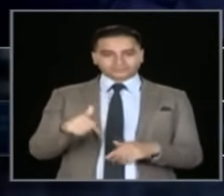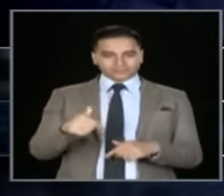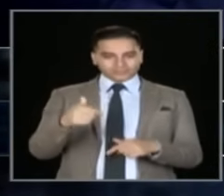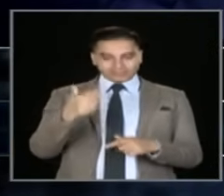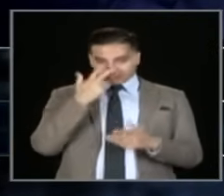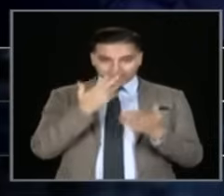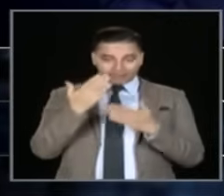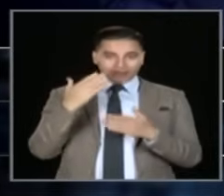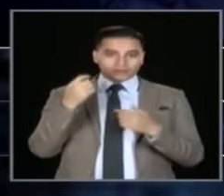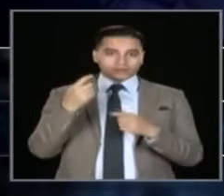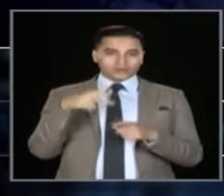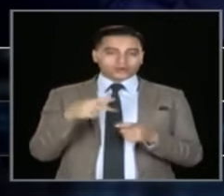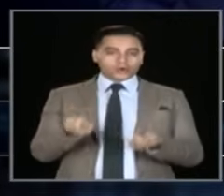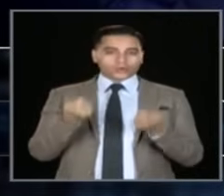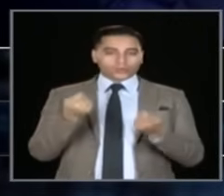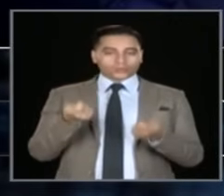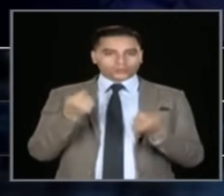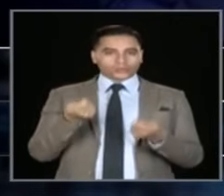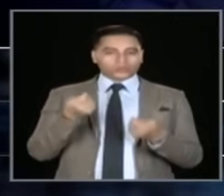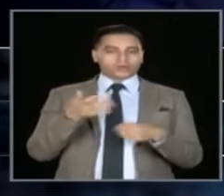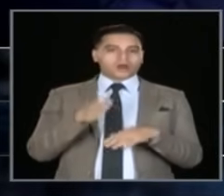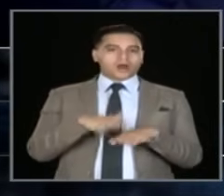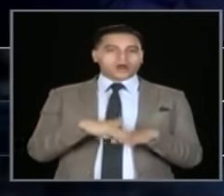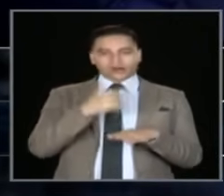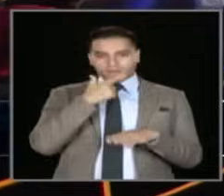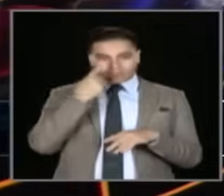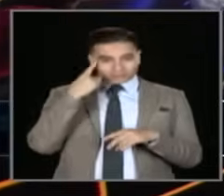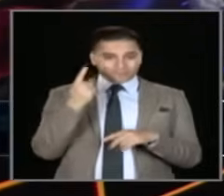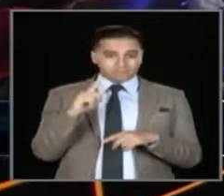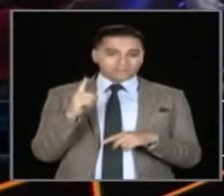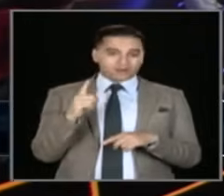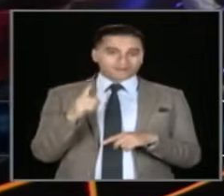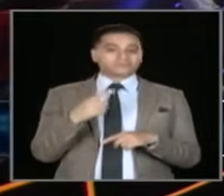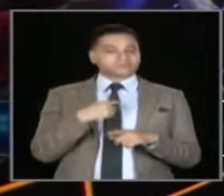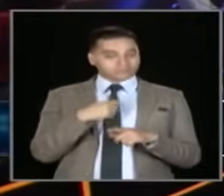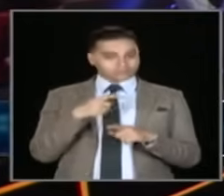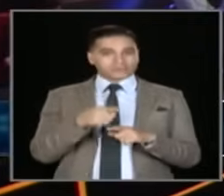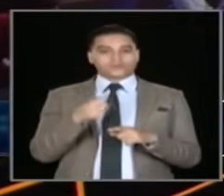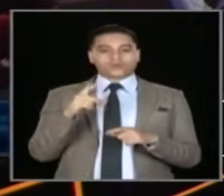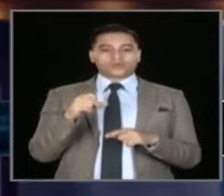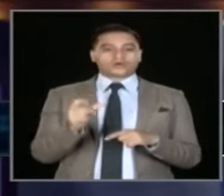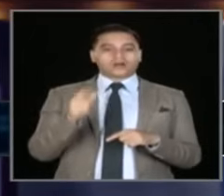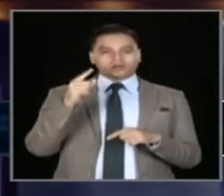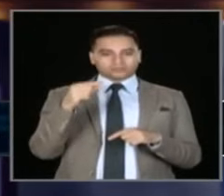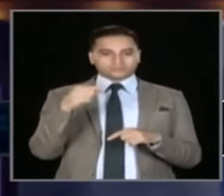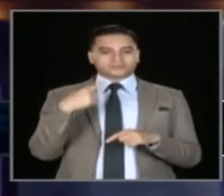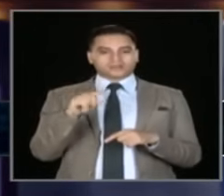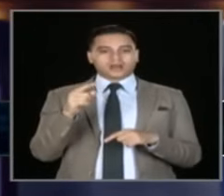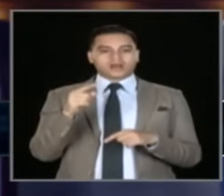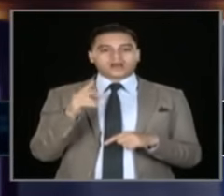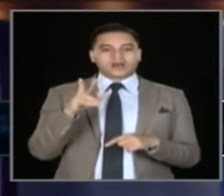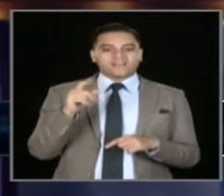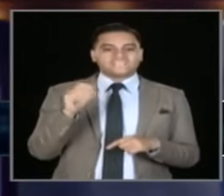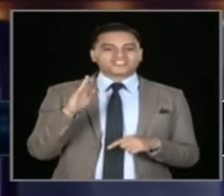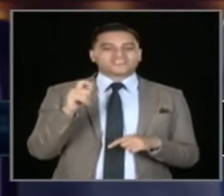الخيول البيضاء هي رواية الأديب عربي، فمن هو؟ إكرام نصر الله. صح. ما هو الرمز الكيميائي لعنصر الفوسفور؟ 9.